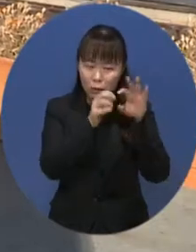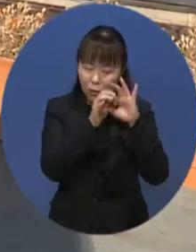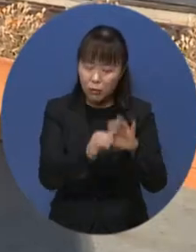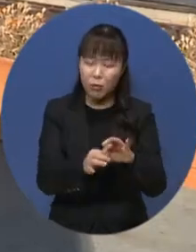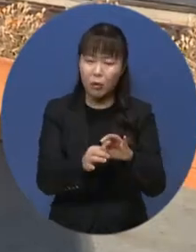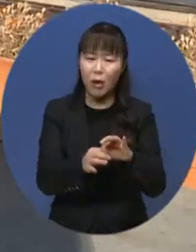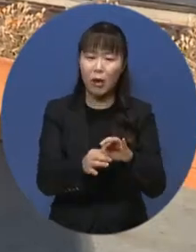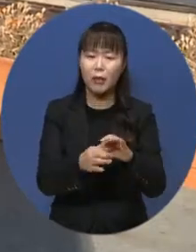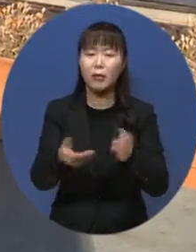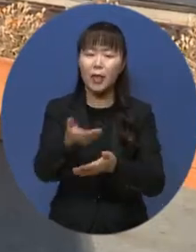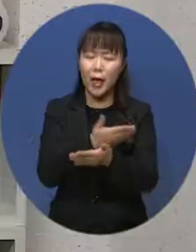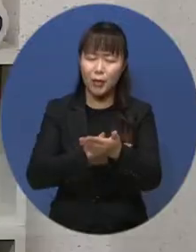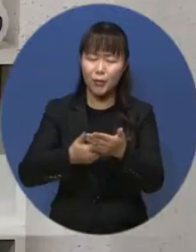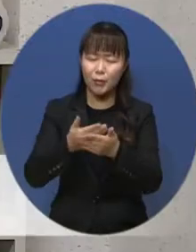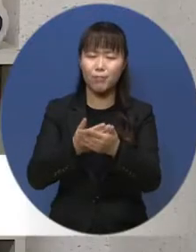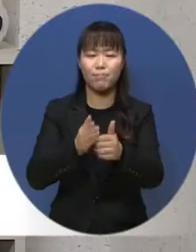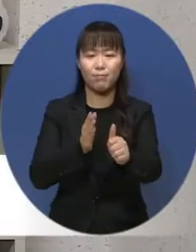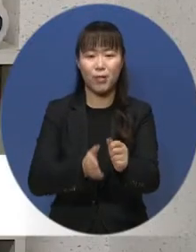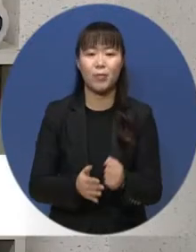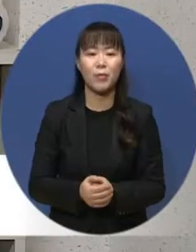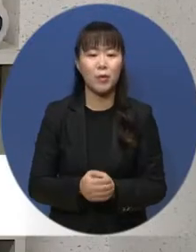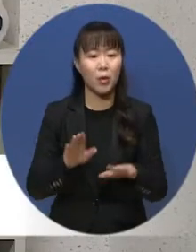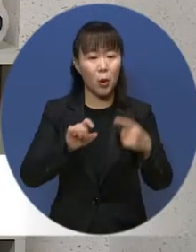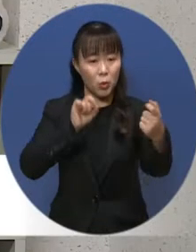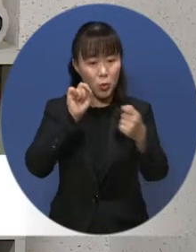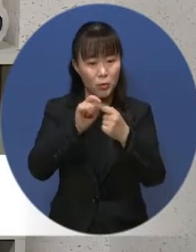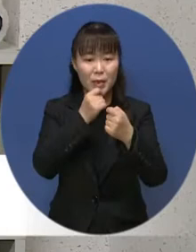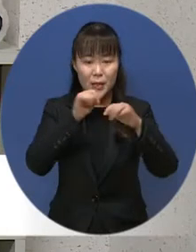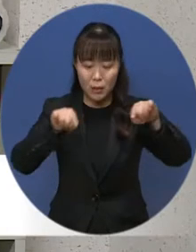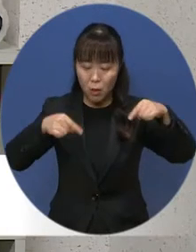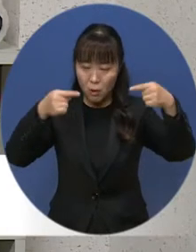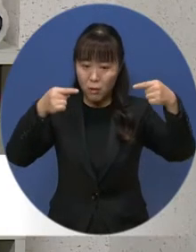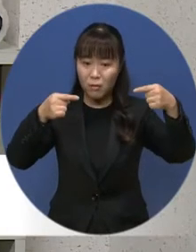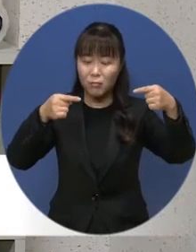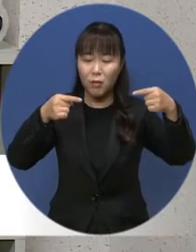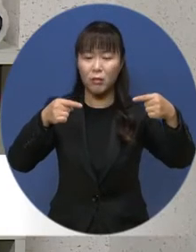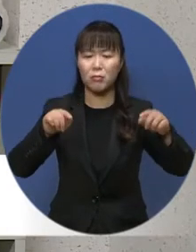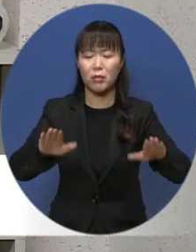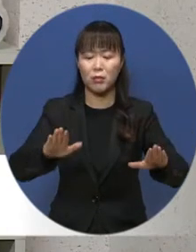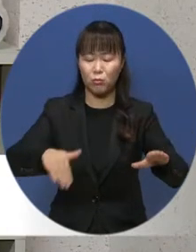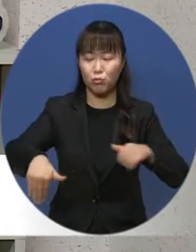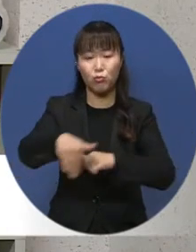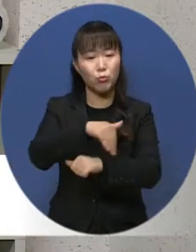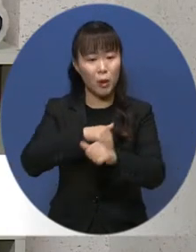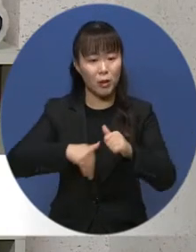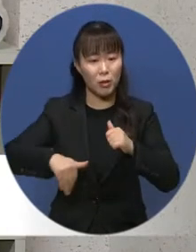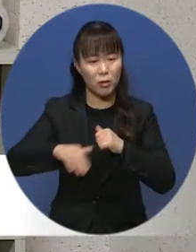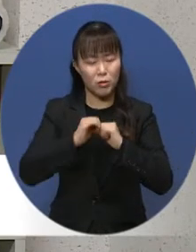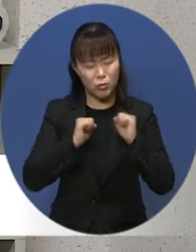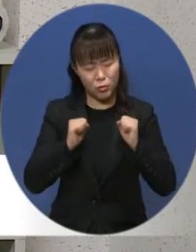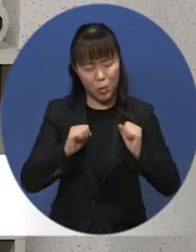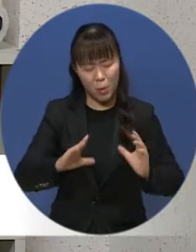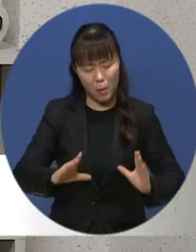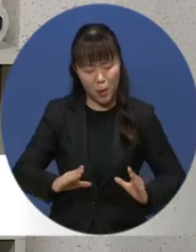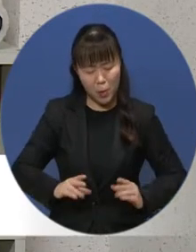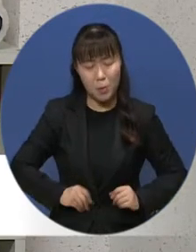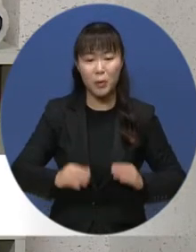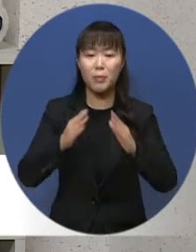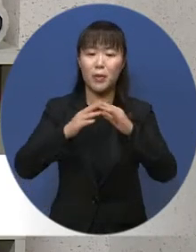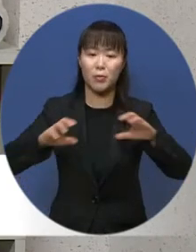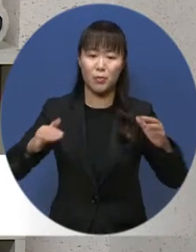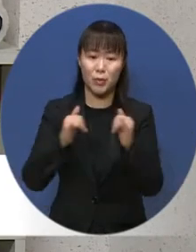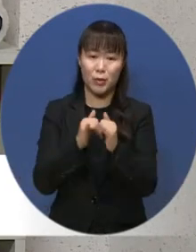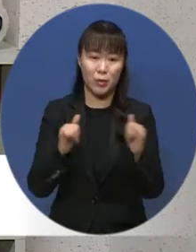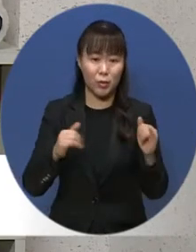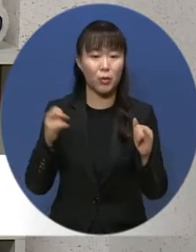독려해 씁니다 곧 있으면 설입니다 설 명절인데 여전히 우리 주변에는 춥고 배고픈